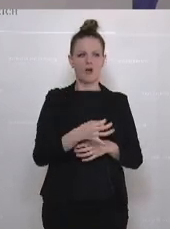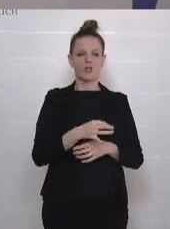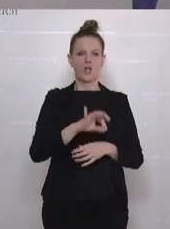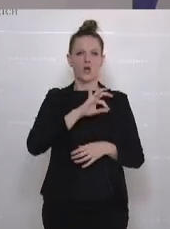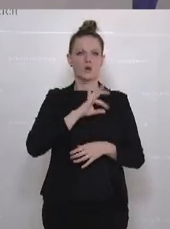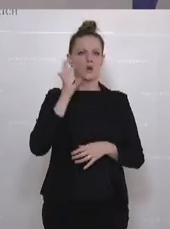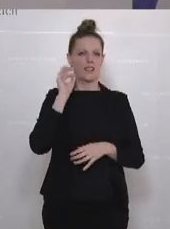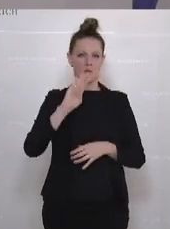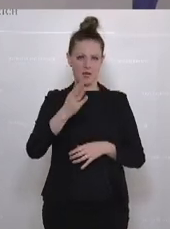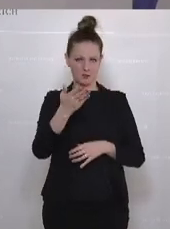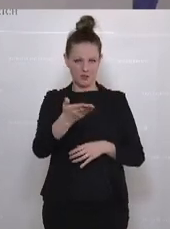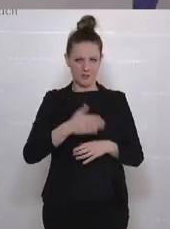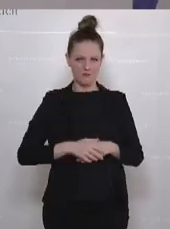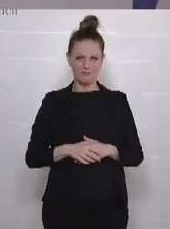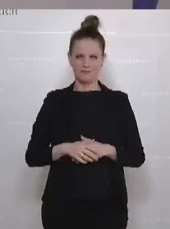Kollegin Brandstätter.